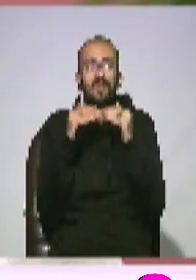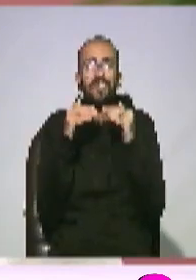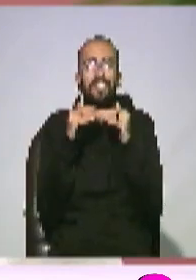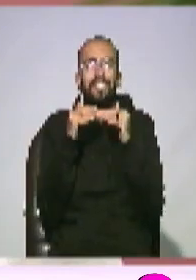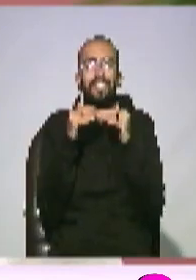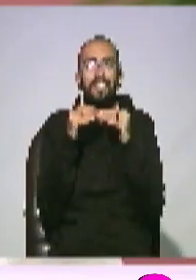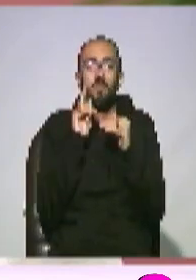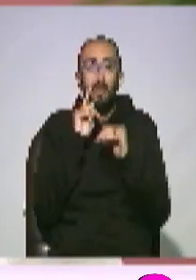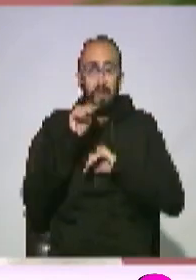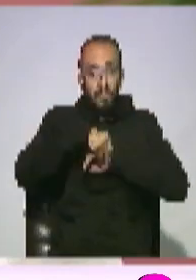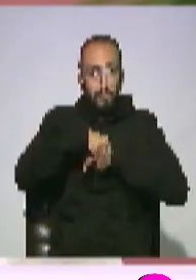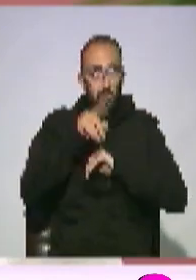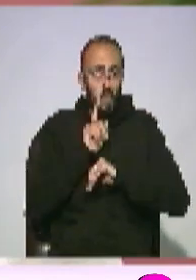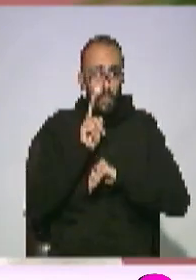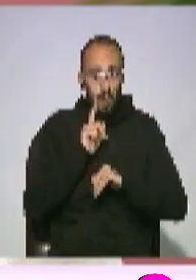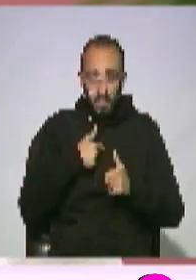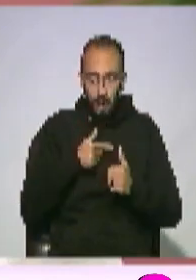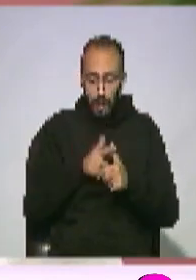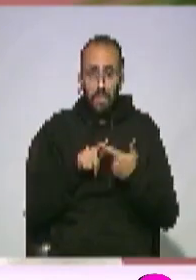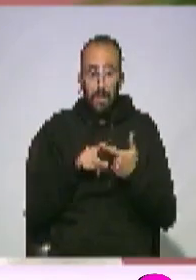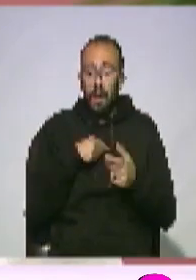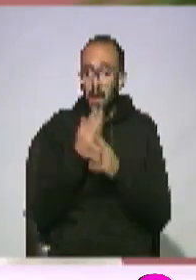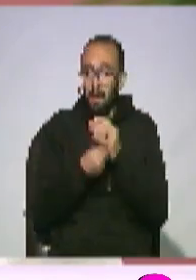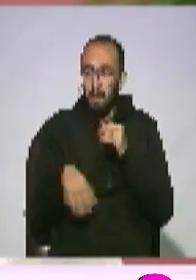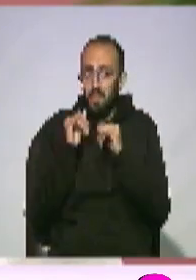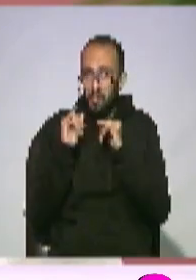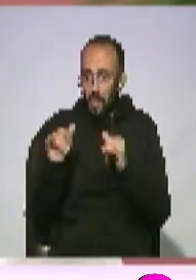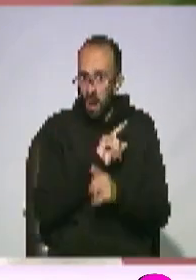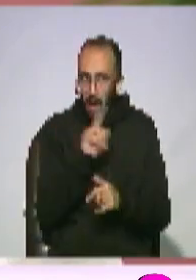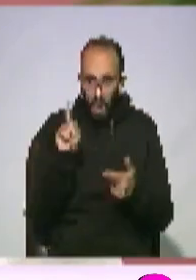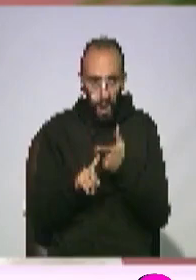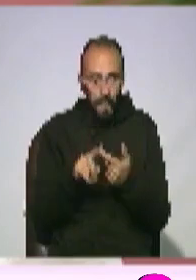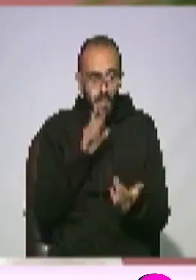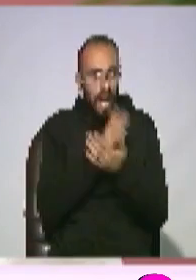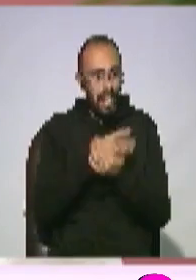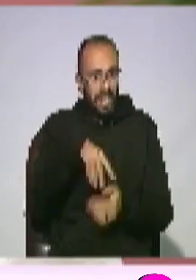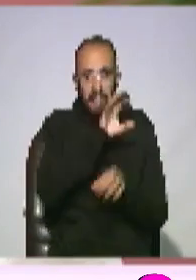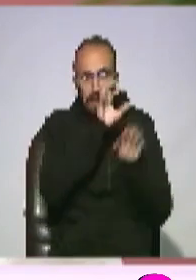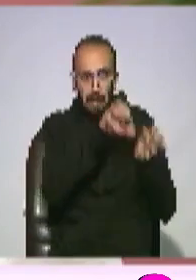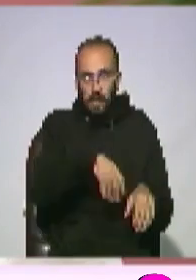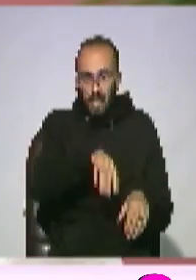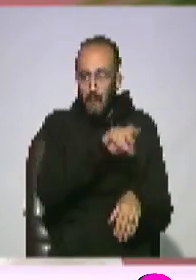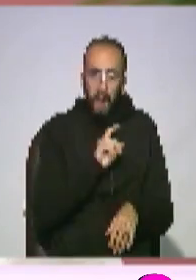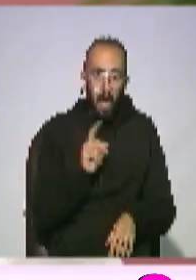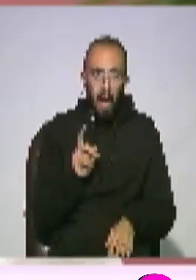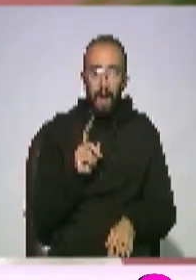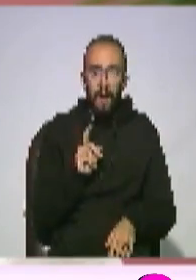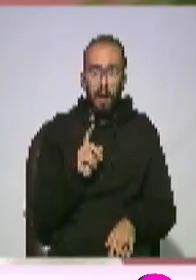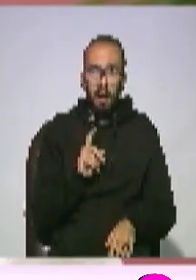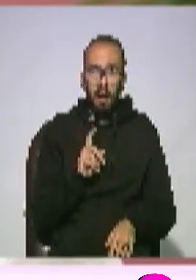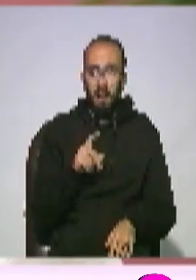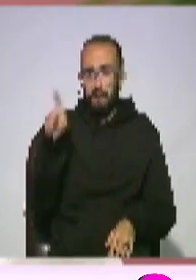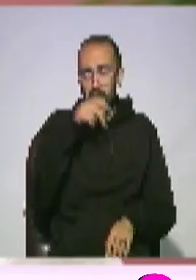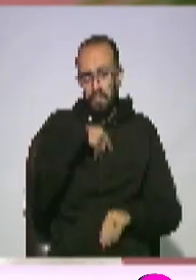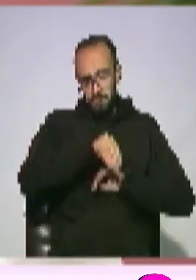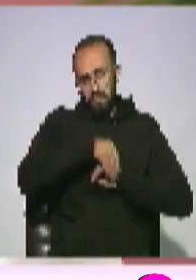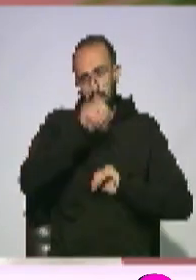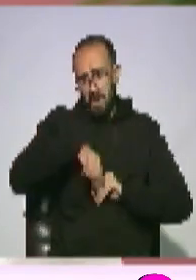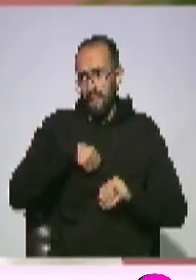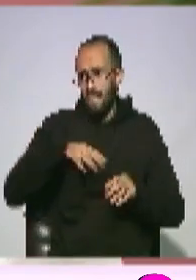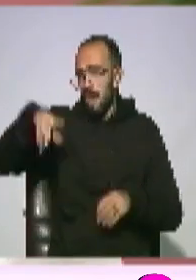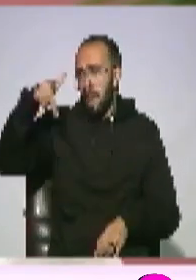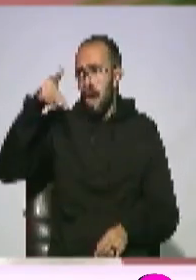ألا أرتشي، يجب ألا أهمل أولادي، يجب ألا أجور على حقوق الآخرين. يجب إحنا بنشوف ناس ارتشت تقول لك بس اشتري فيلا لأولاده،